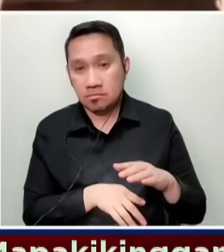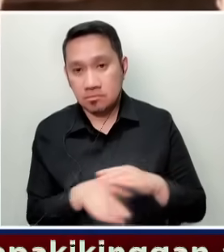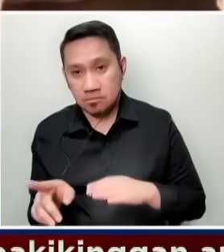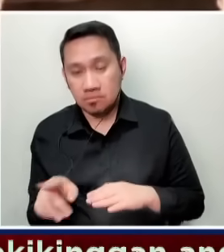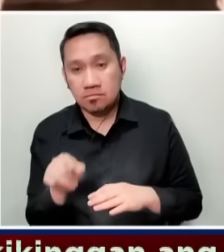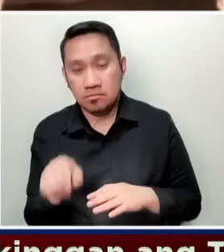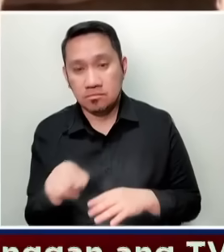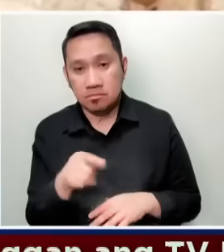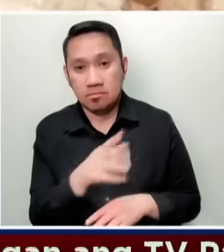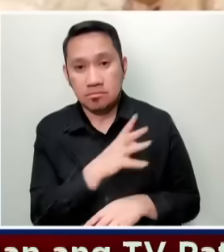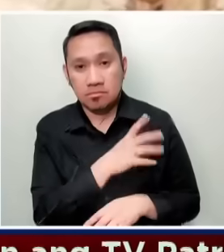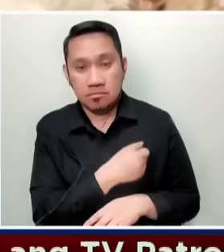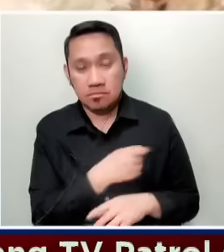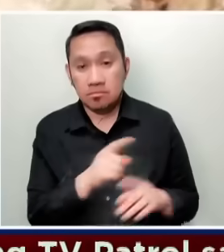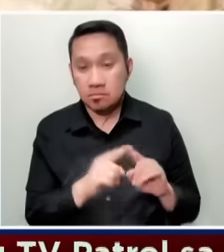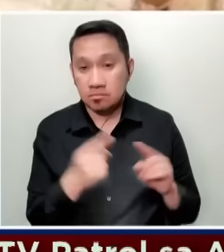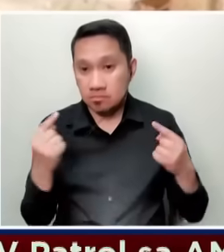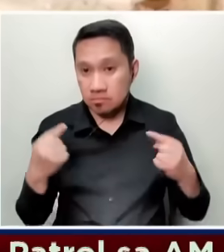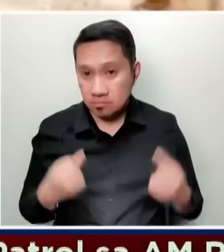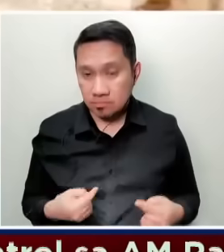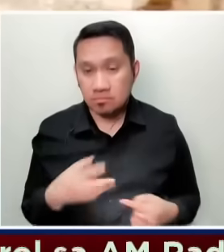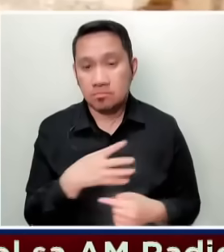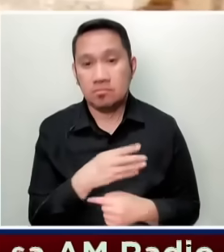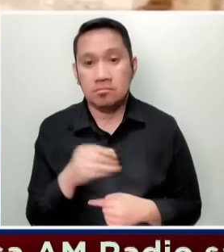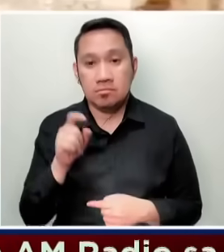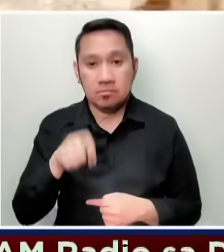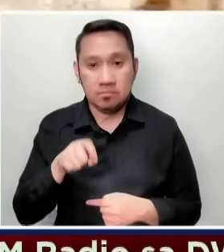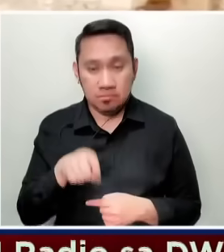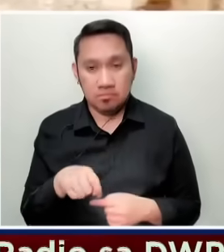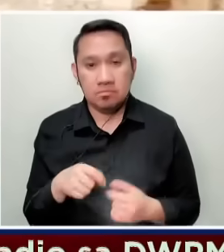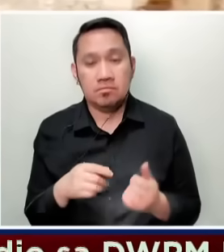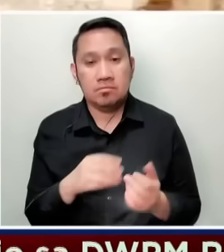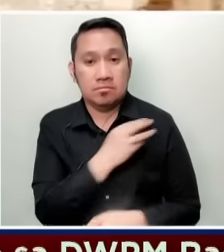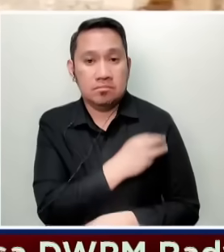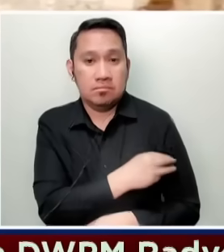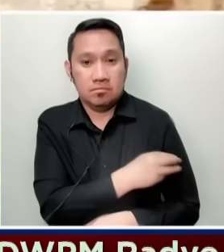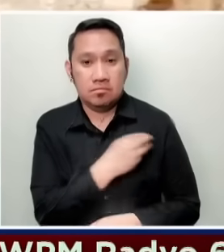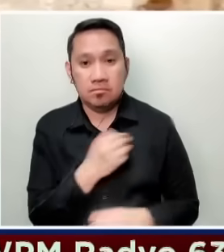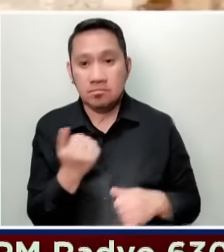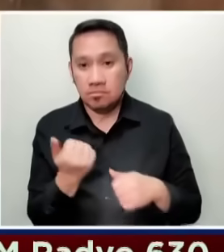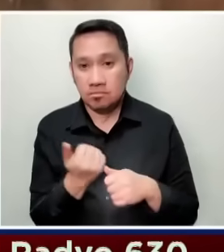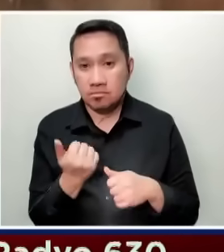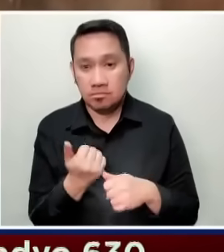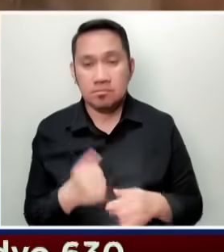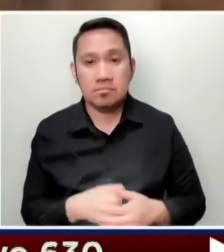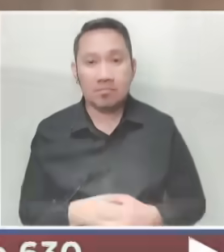critically injured or wounded and need medical assistance.